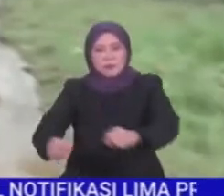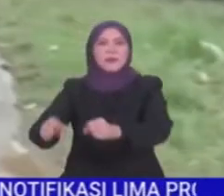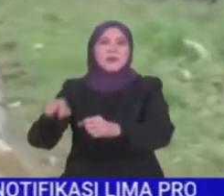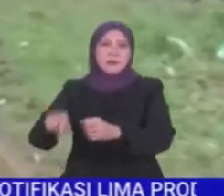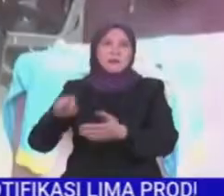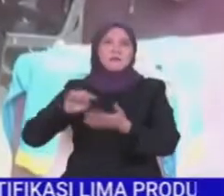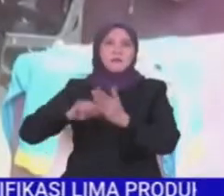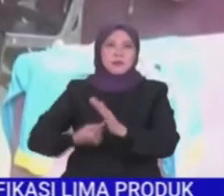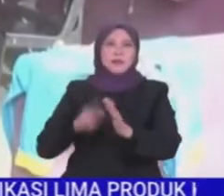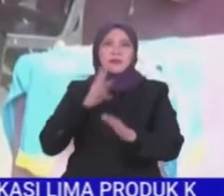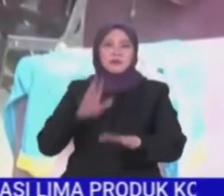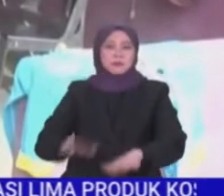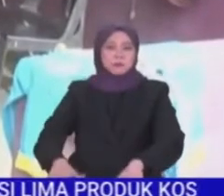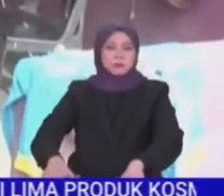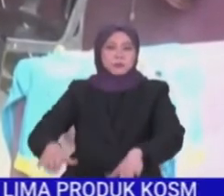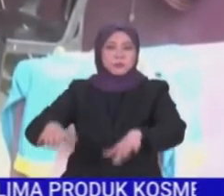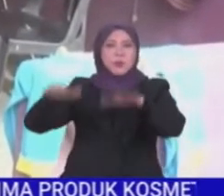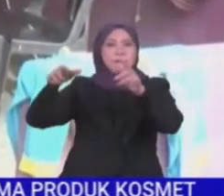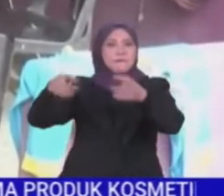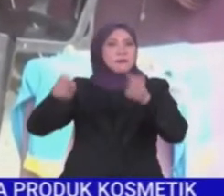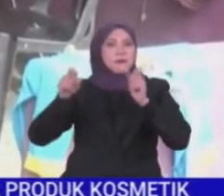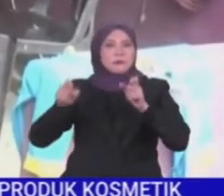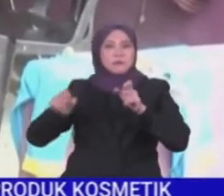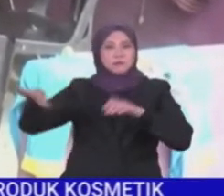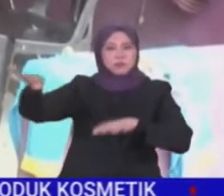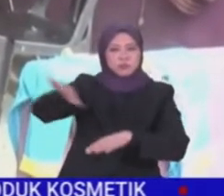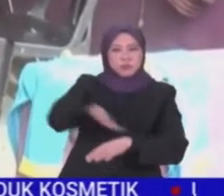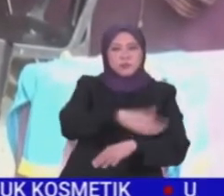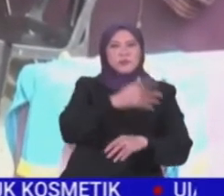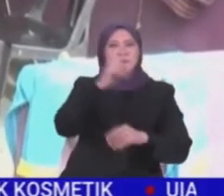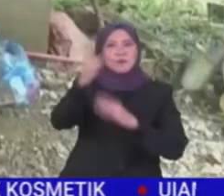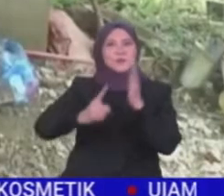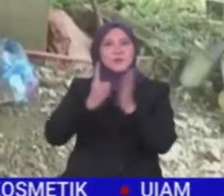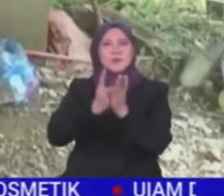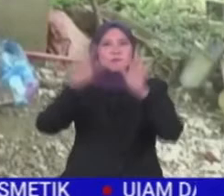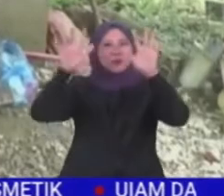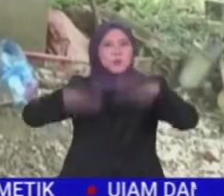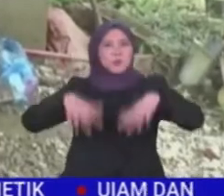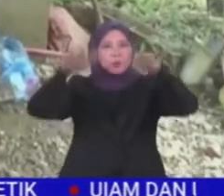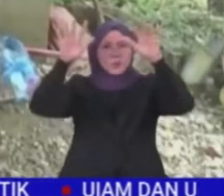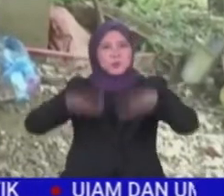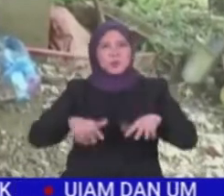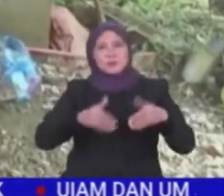menjadi punca air naik dengan cepat selepas kira-kira sejam hujan lebat tanpa henti.